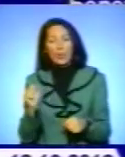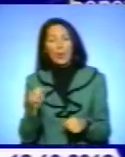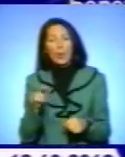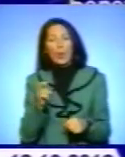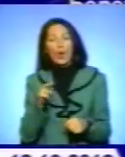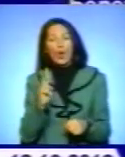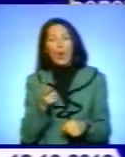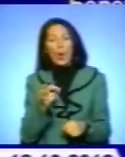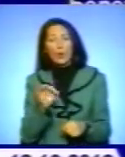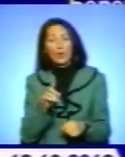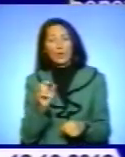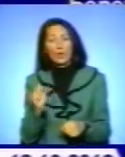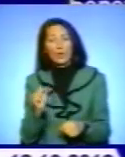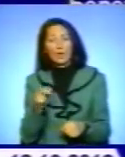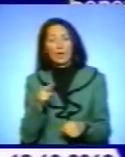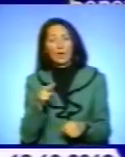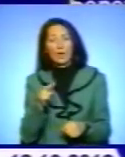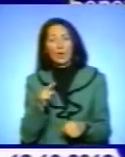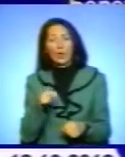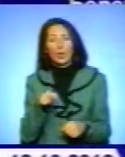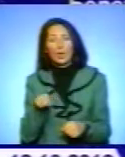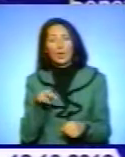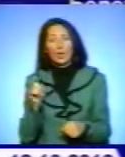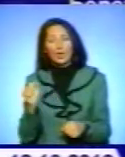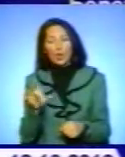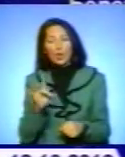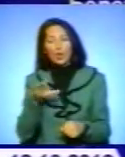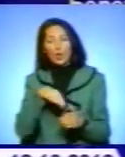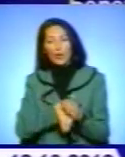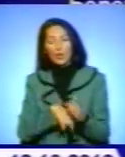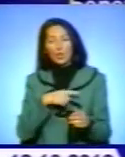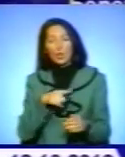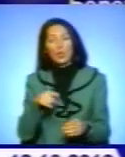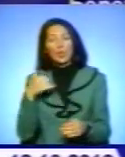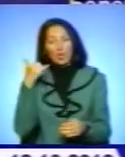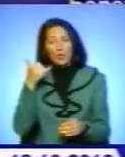Підгаєцький, Козівський райони сюди входять. Номер телефону